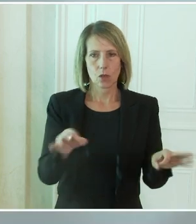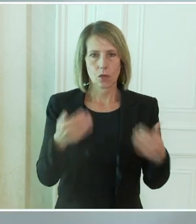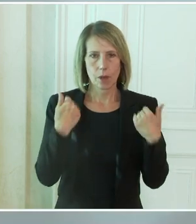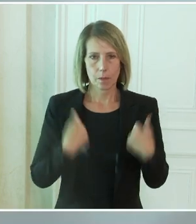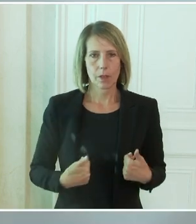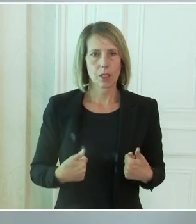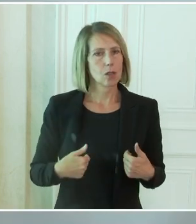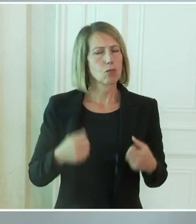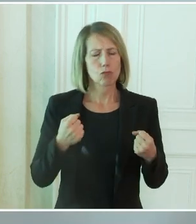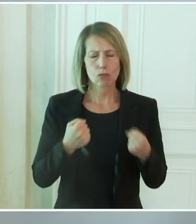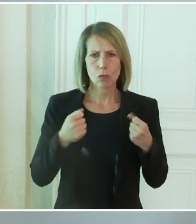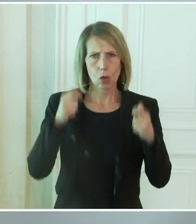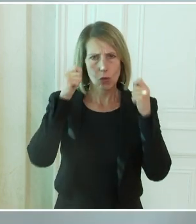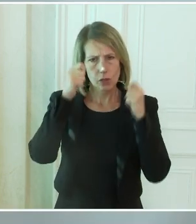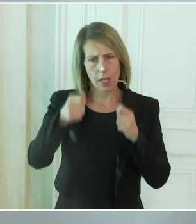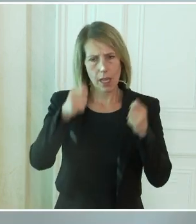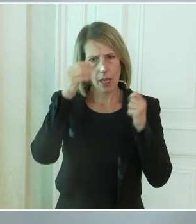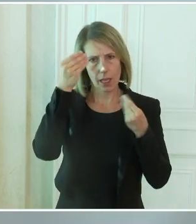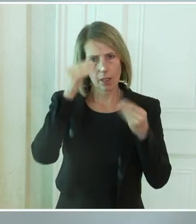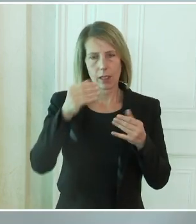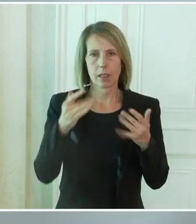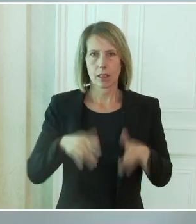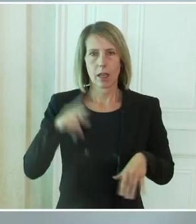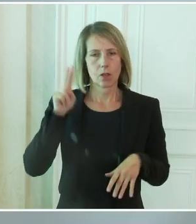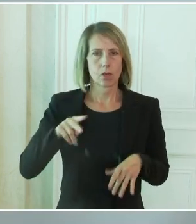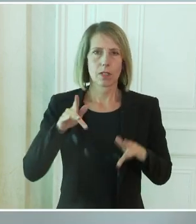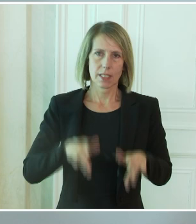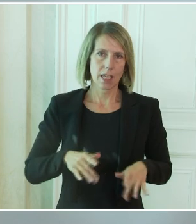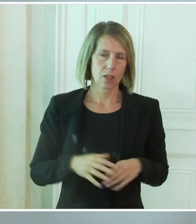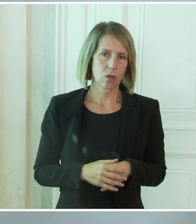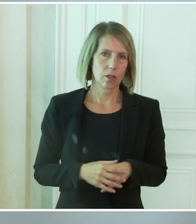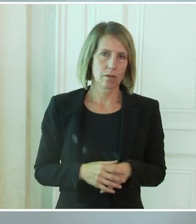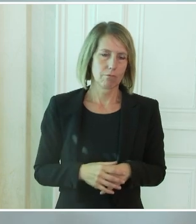Ehre, heute in Wien zu sein und